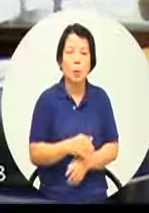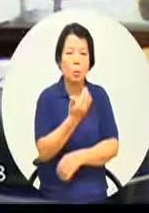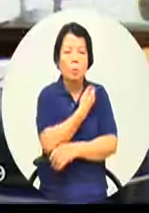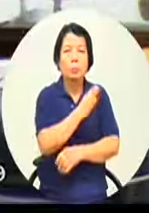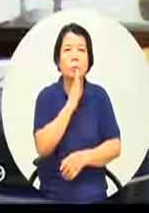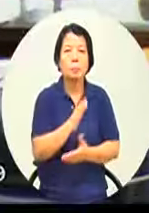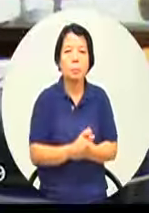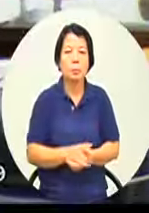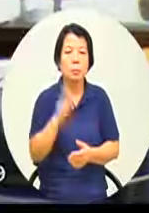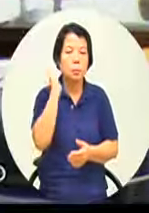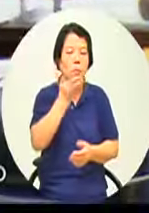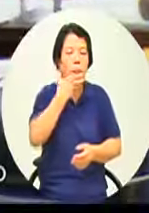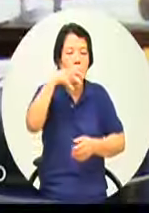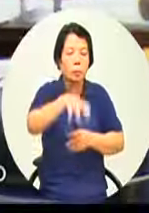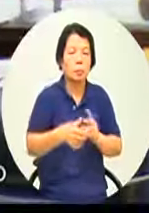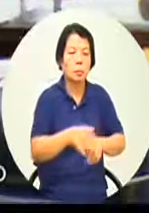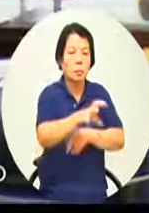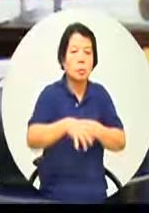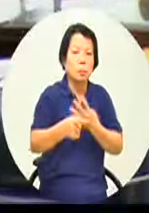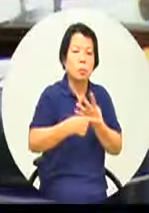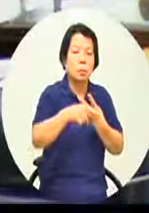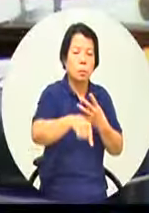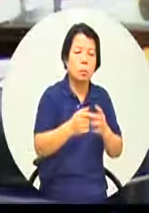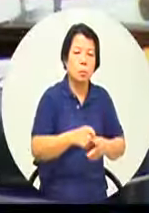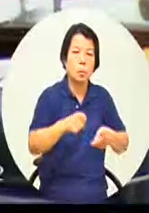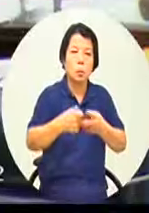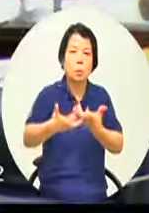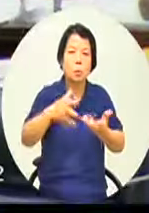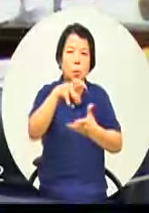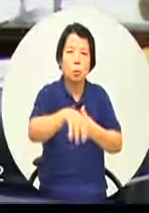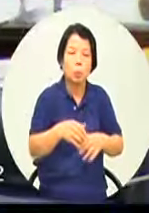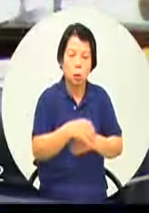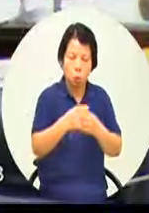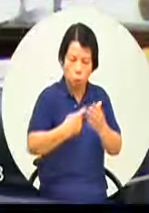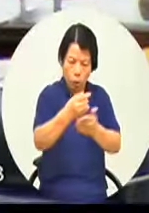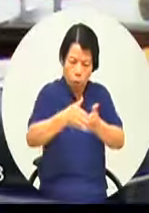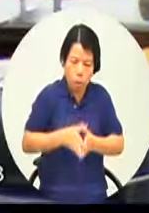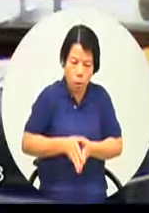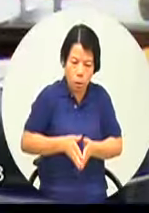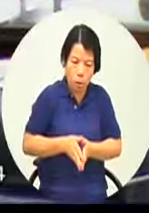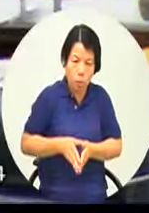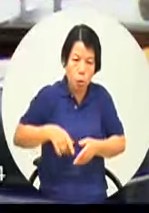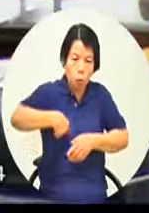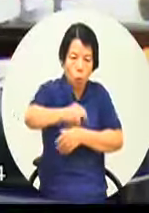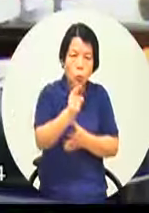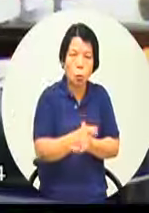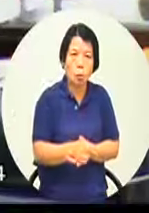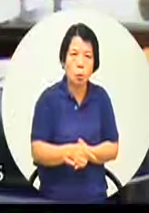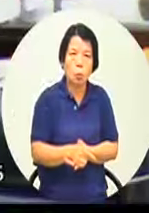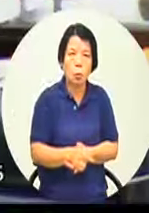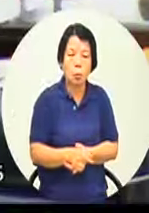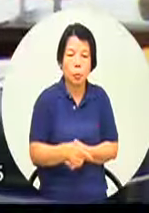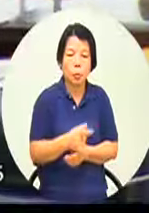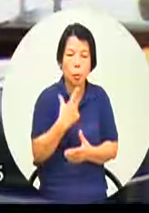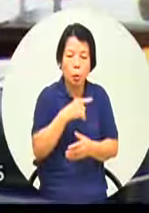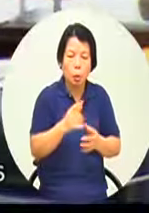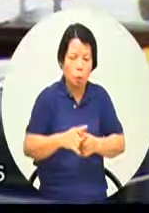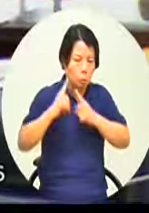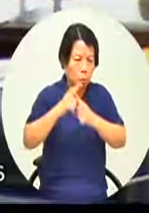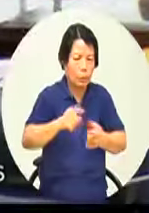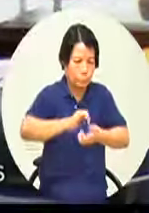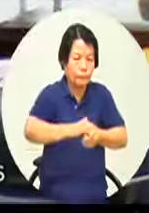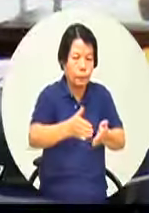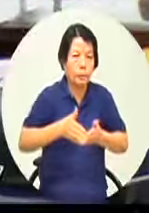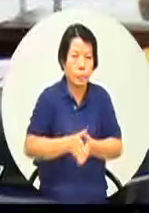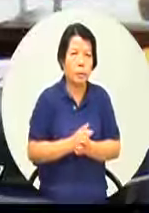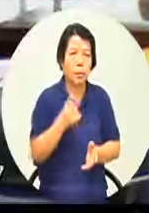是水利局也好，农业局、公务局任何单位，只要你们要去，人来给恁回，恁想要嘛去现场看一下，